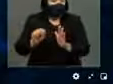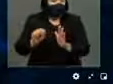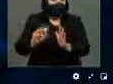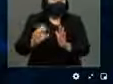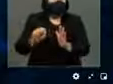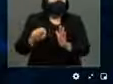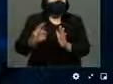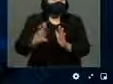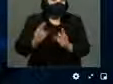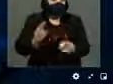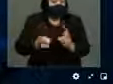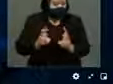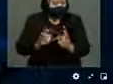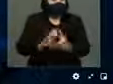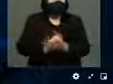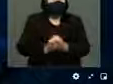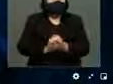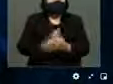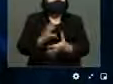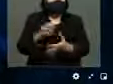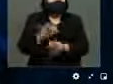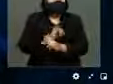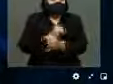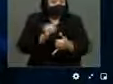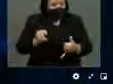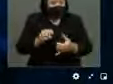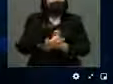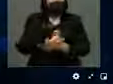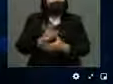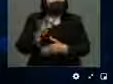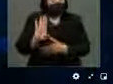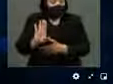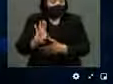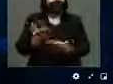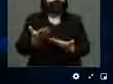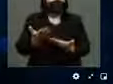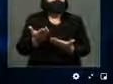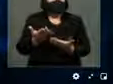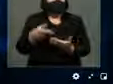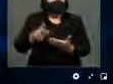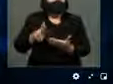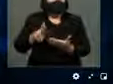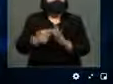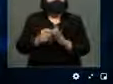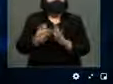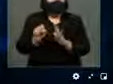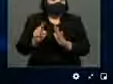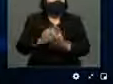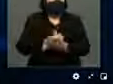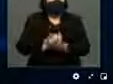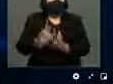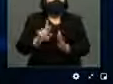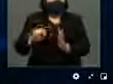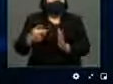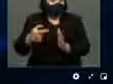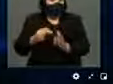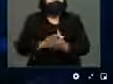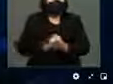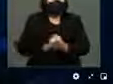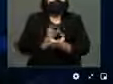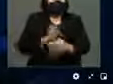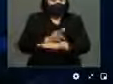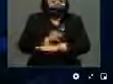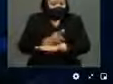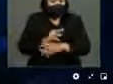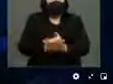สัมพันธวงศ์13จตุจักร14บางรัก15ประเวศ16วังทองหลาง17รามคำแห